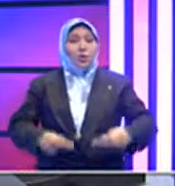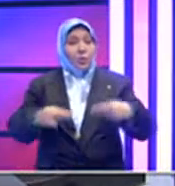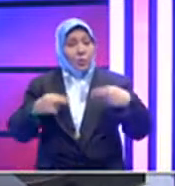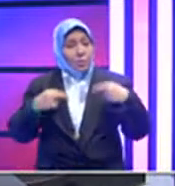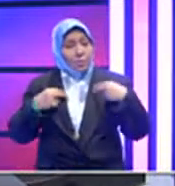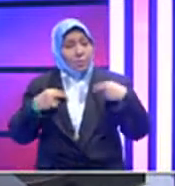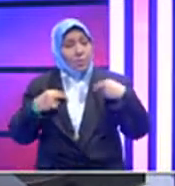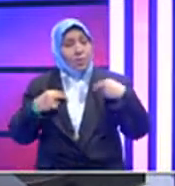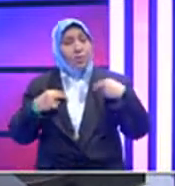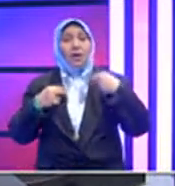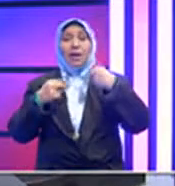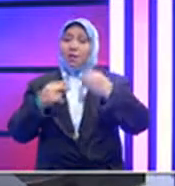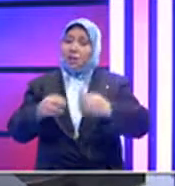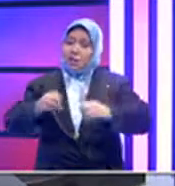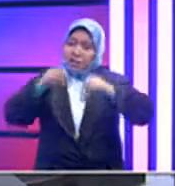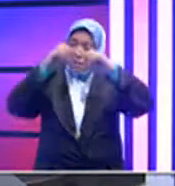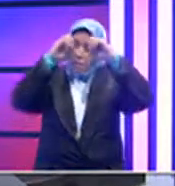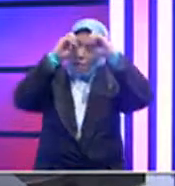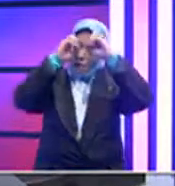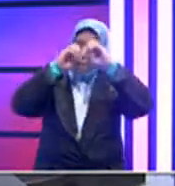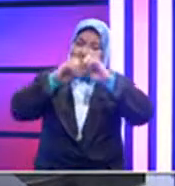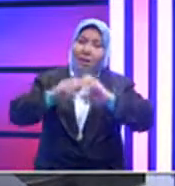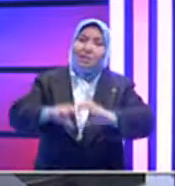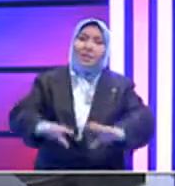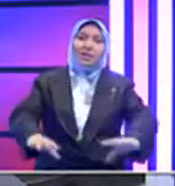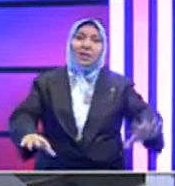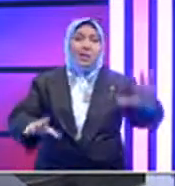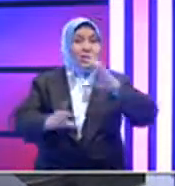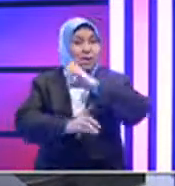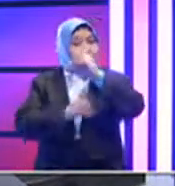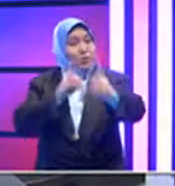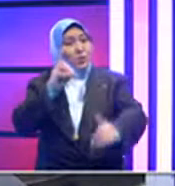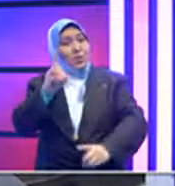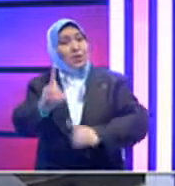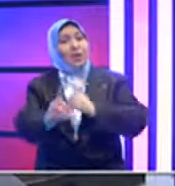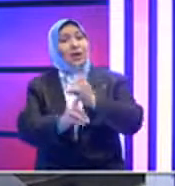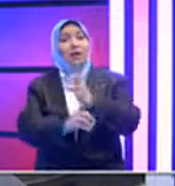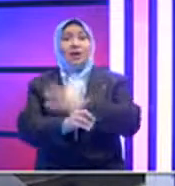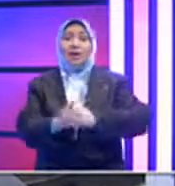hidupkan dirahmati di dunia dan akhirat